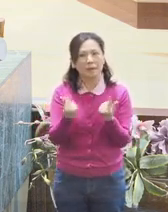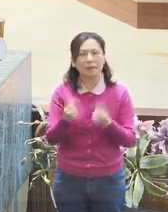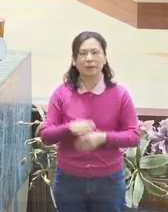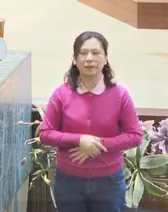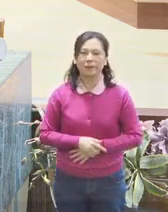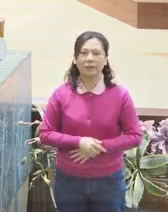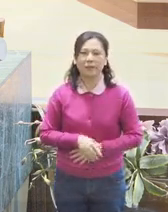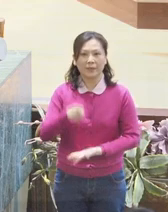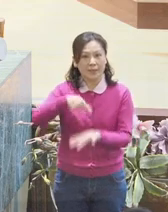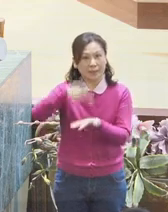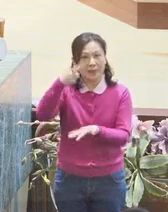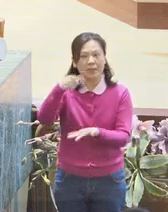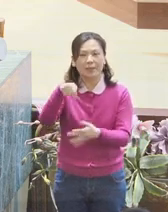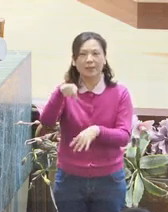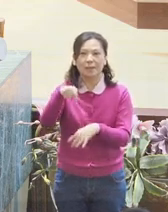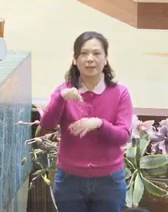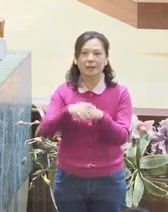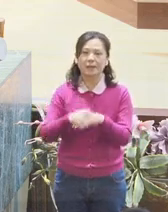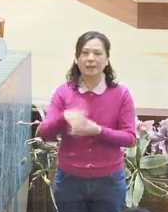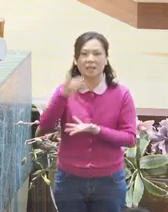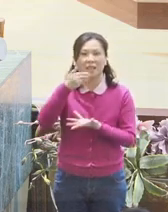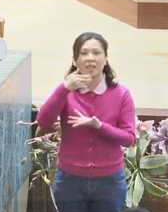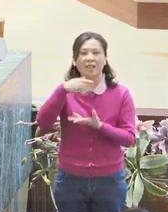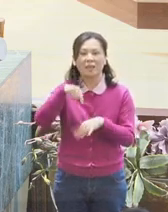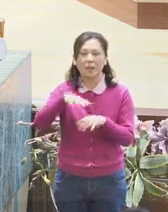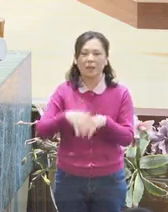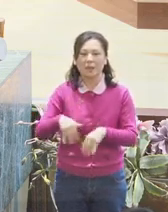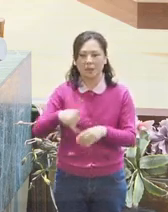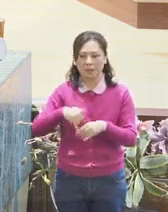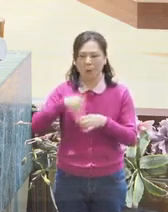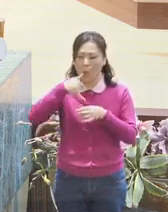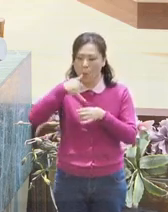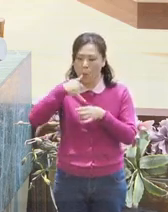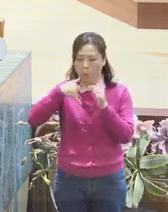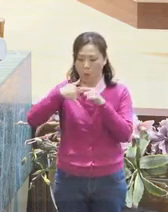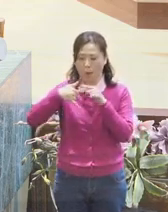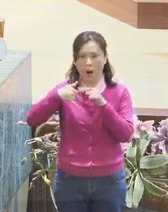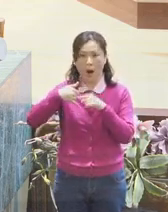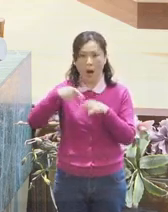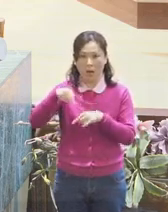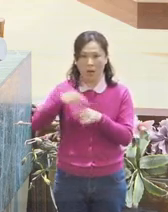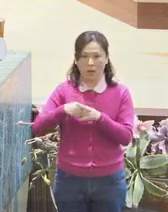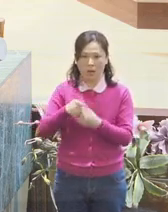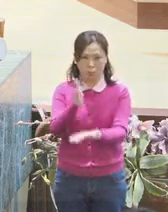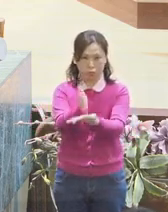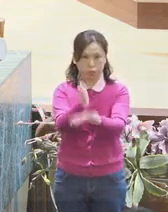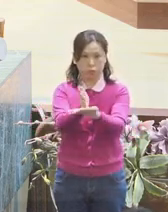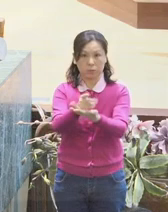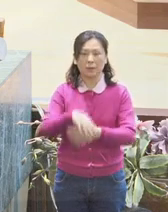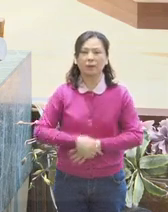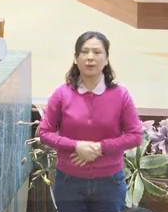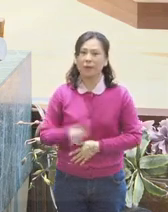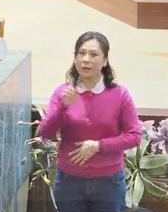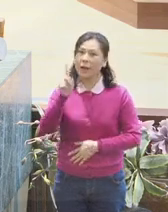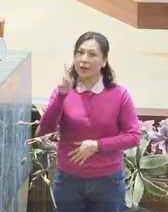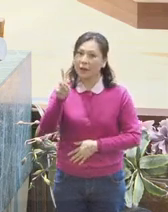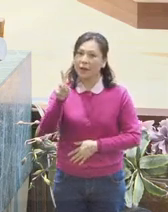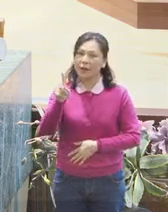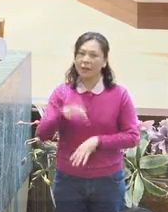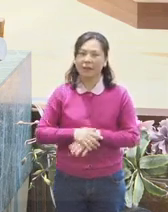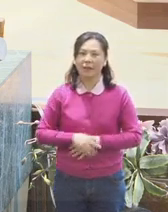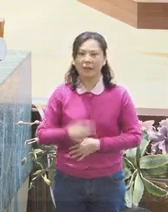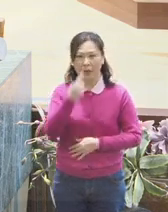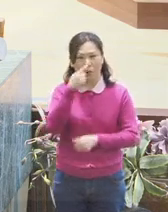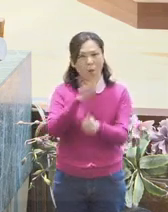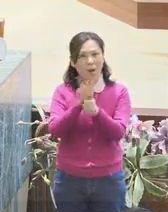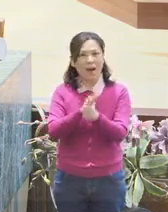就是一次性餐具包含塑胶吸管、哦、应该要逐步的禁用。 那这个就是有一位叫做我爱